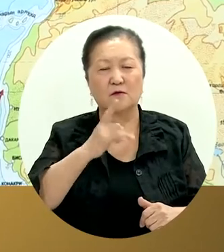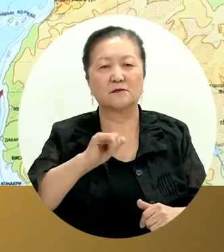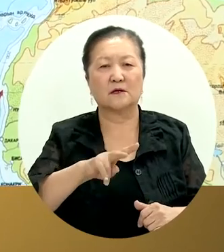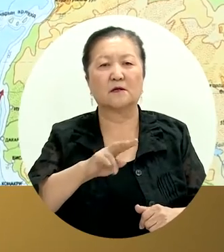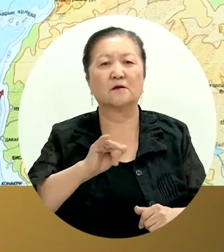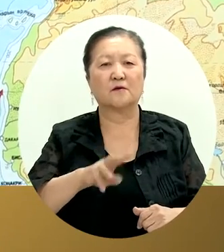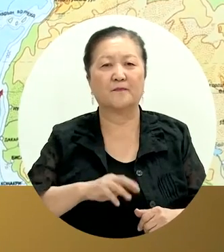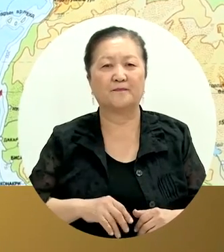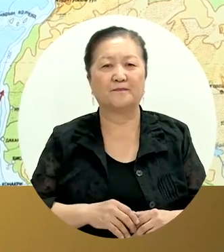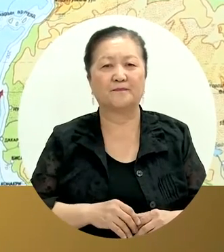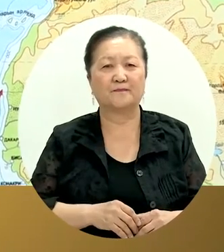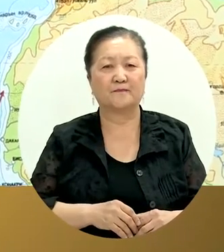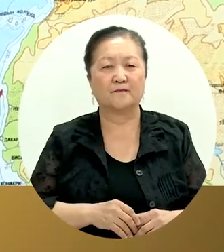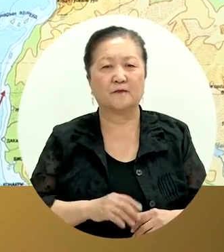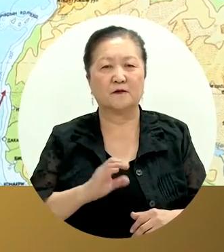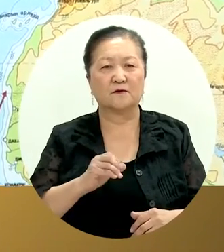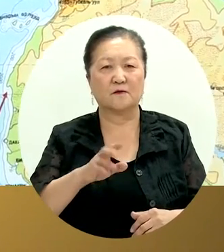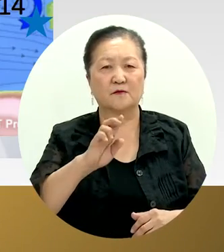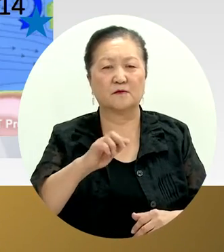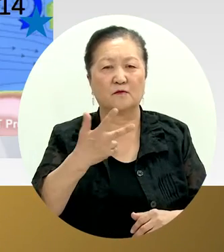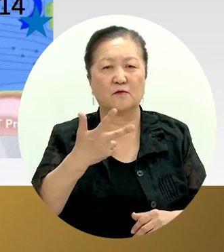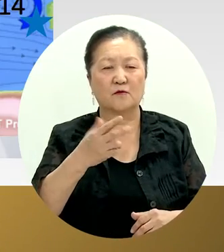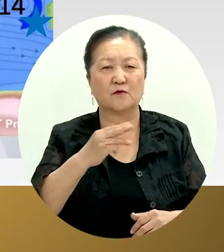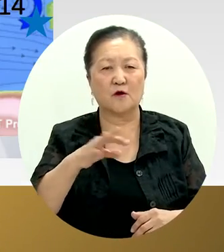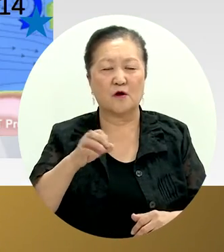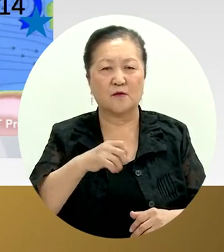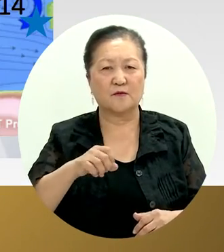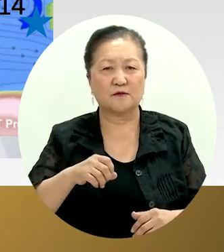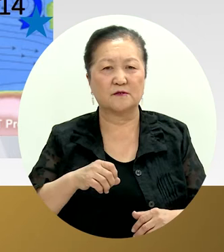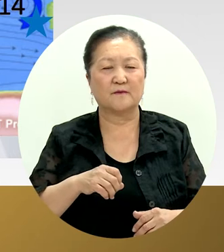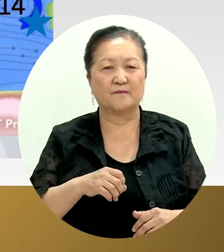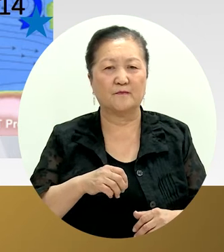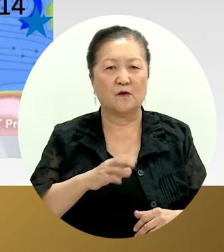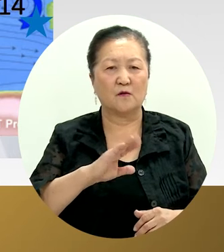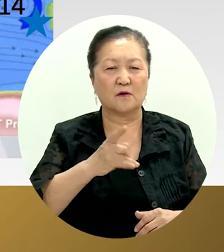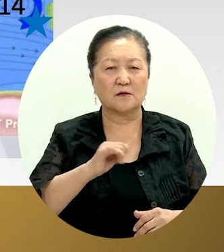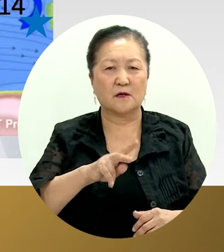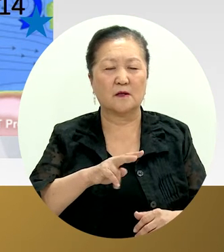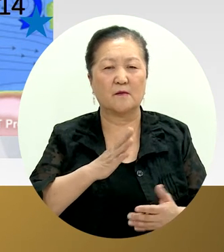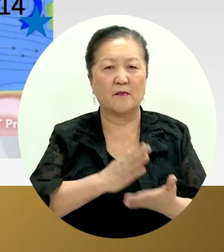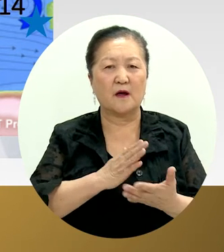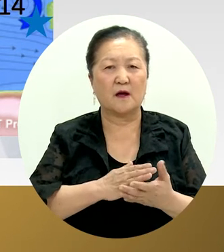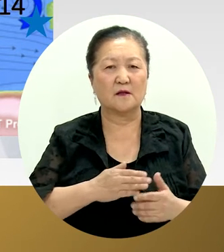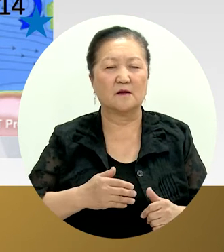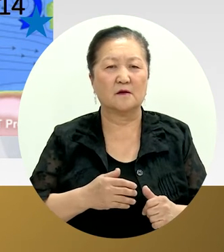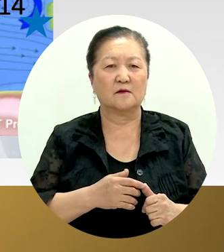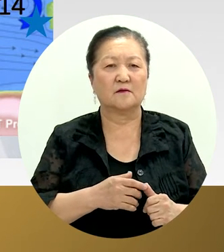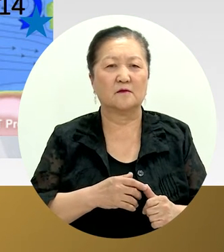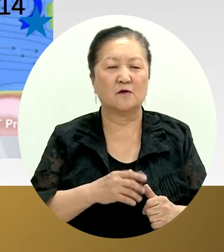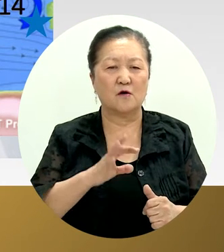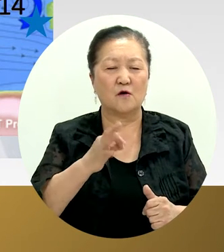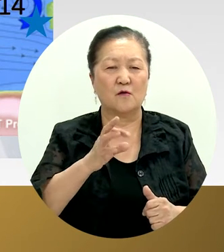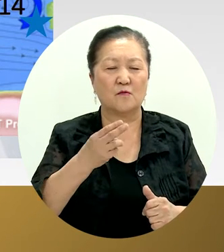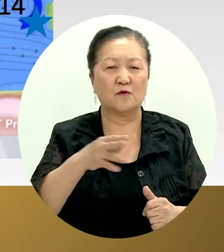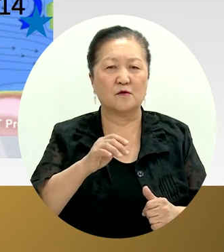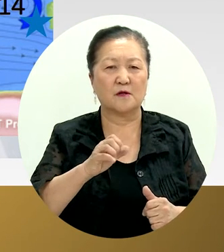За. За энд сорогчдоор 3-ын дагаар тэмдэглэсэн урсгал байна. Энэ Өмнөд Америкийн зүүн эргийн дагуу. За тэгэхээр энэ Өмнөд Америкийн